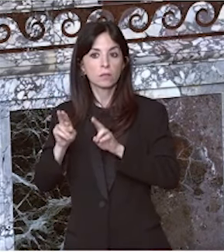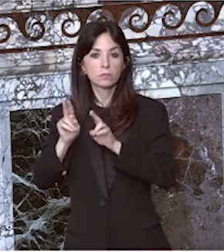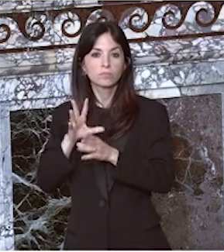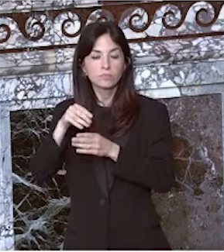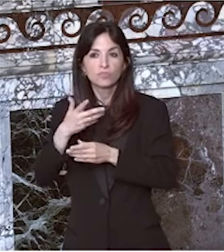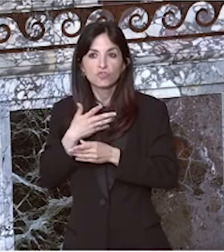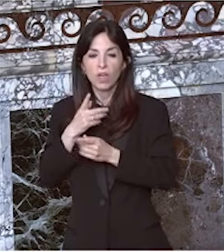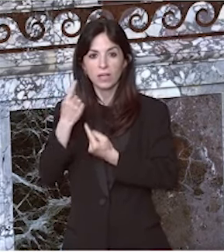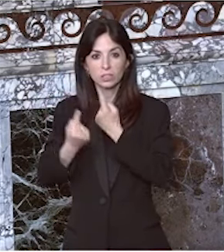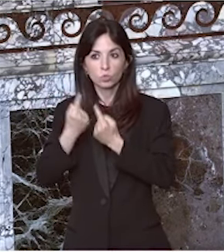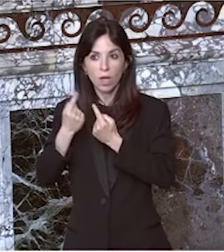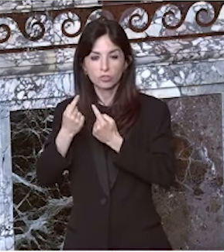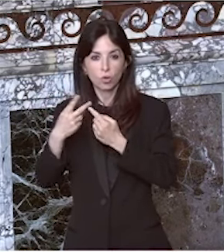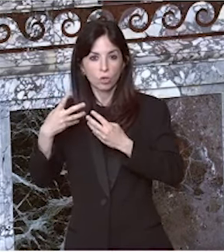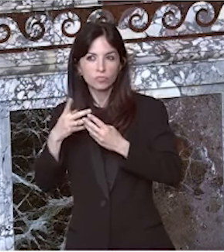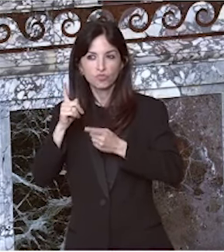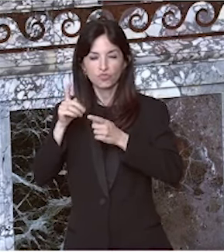dispute geopolitiche.